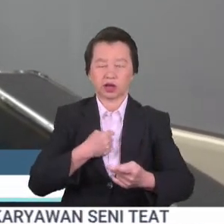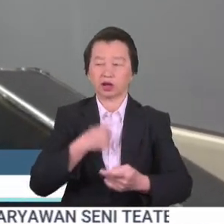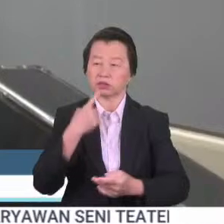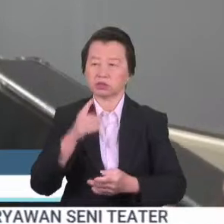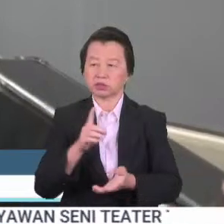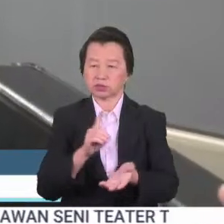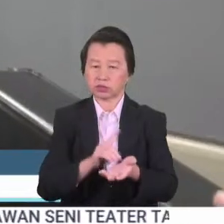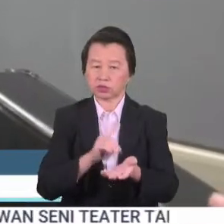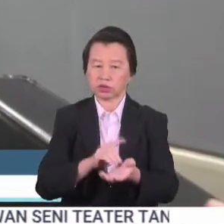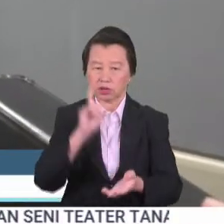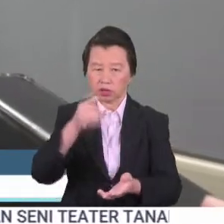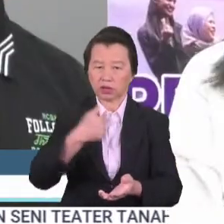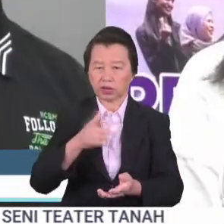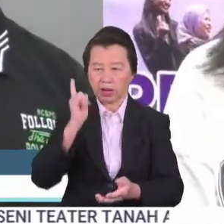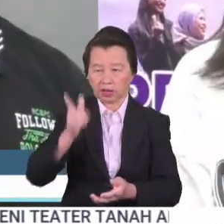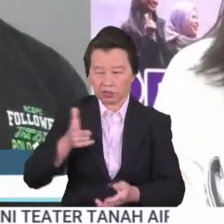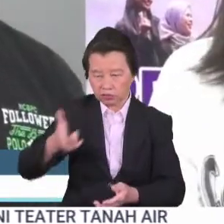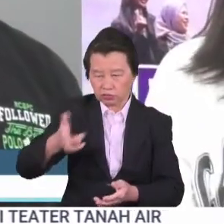biologi